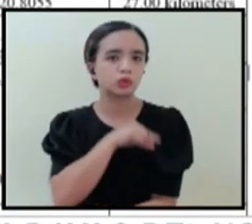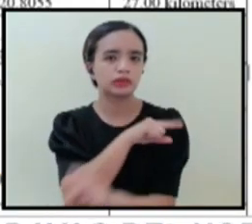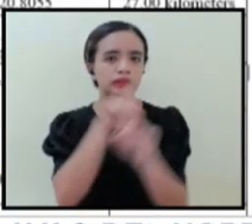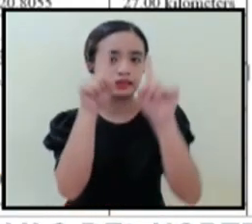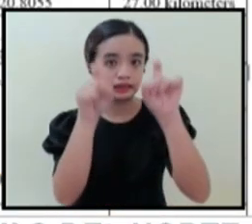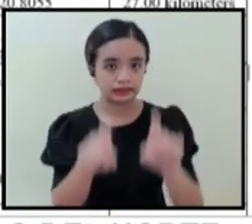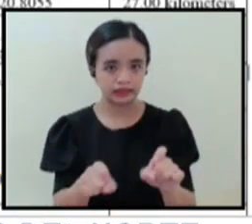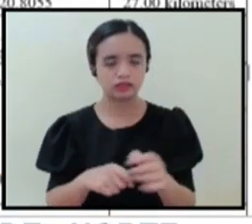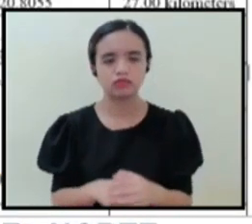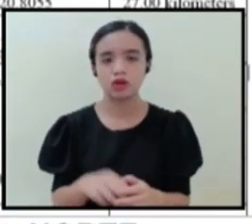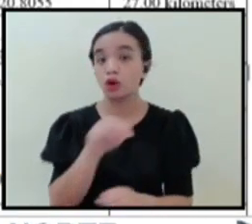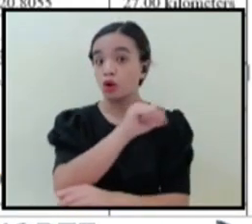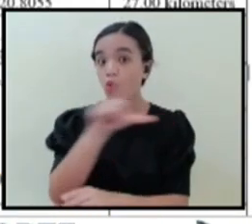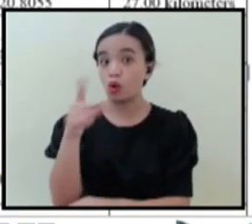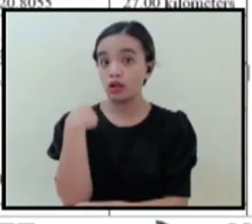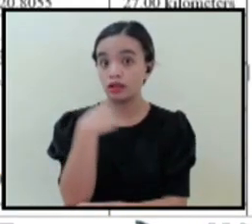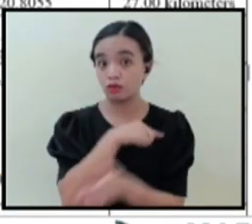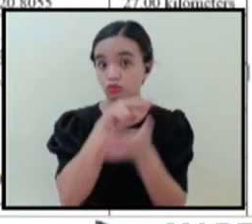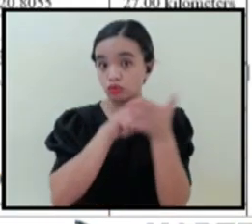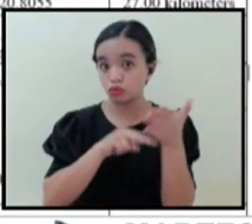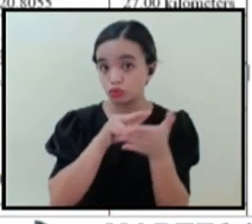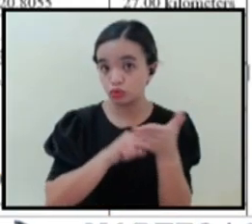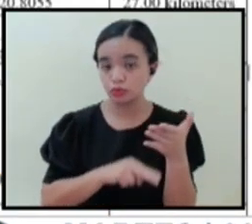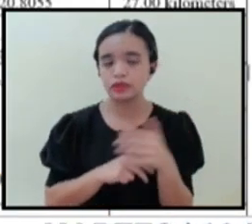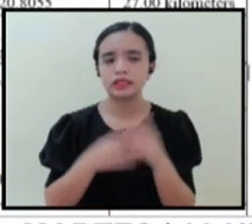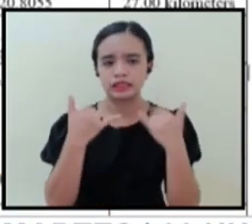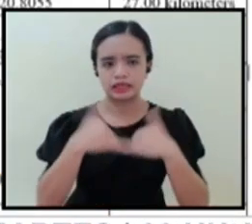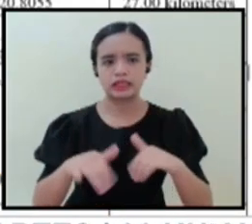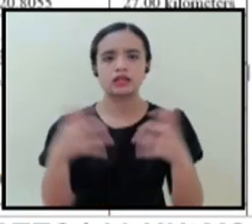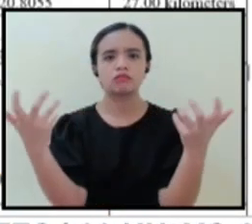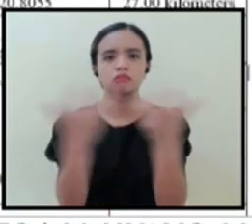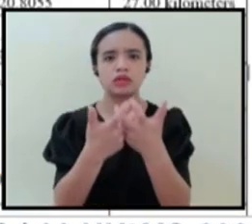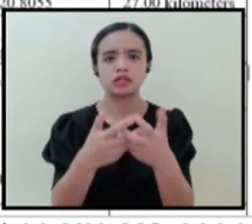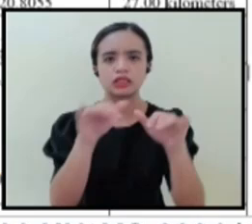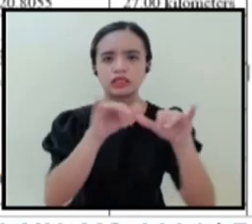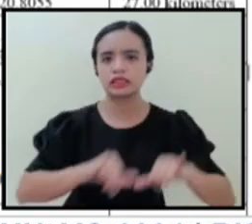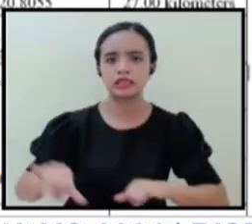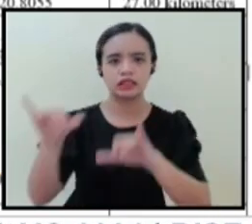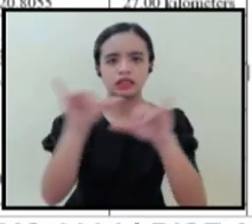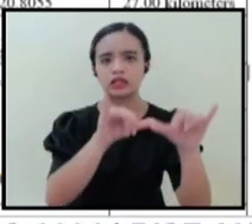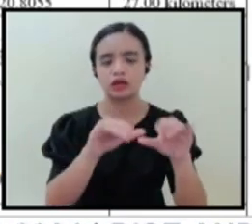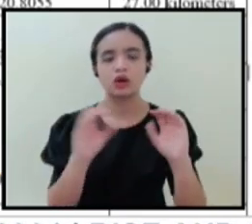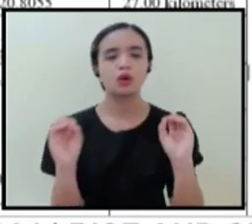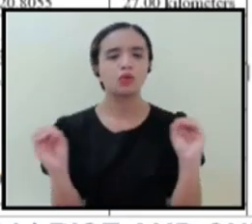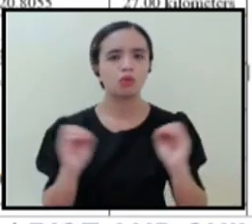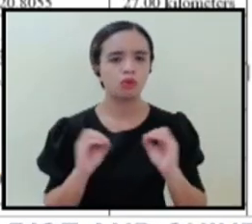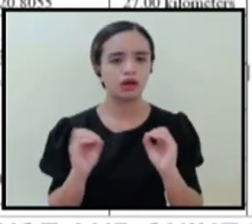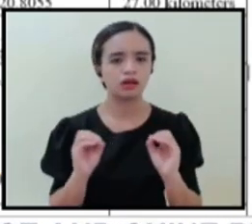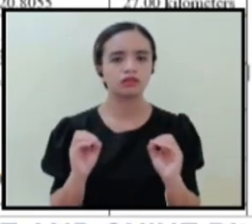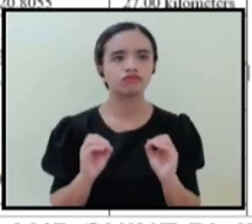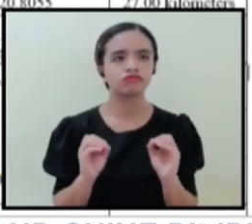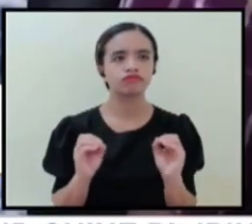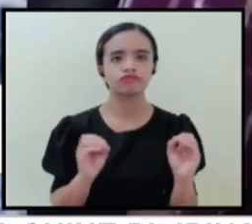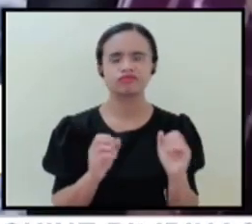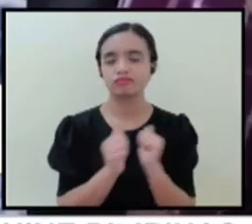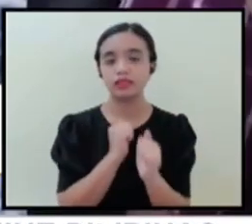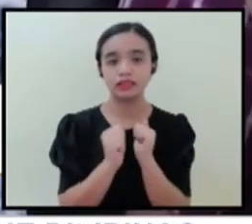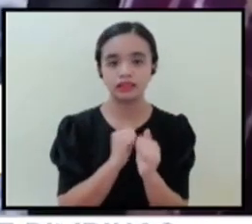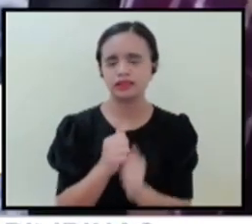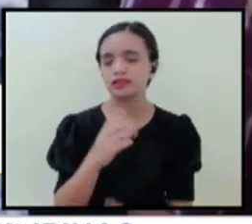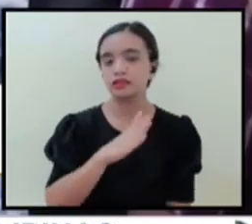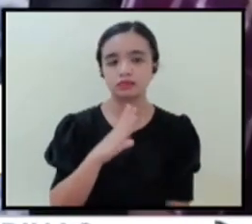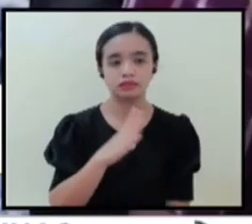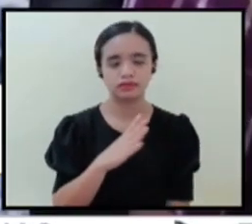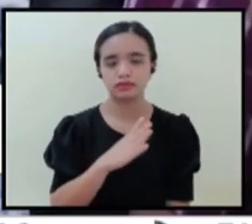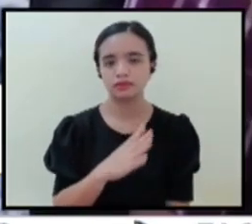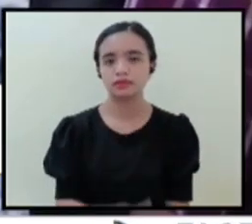everything was still according to standard. There were no exceedances. So maayos pa po in terms of the baseline data. Habang ang